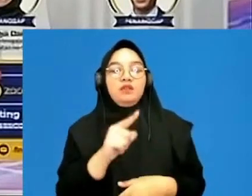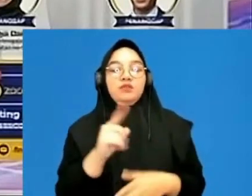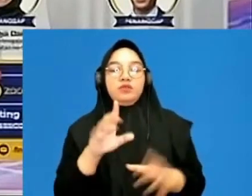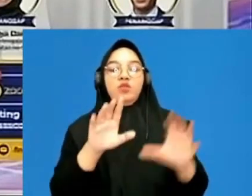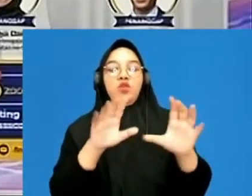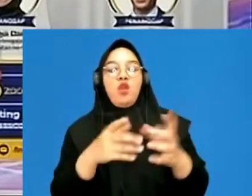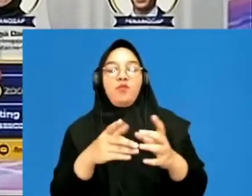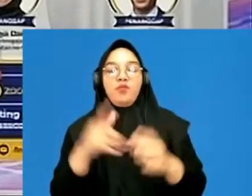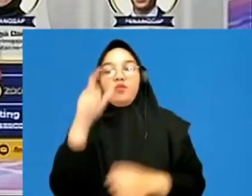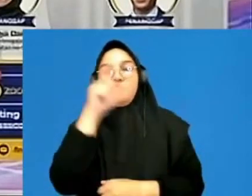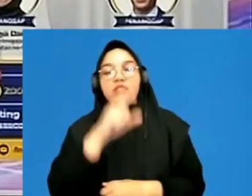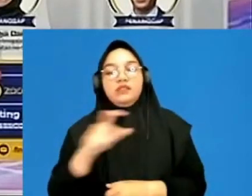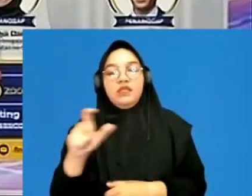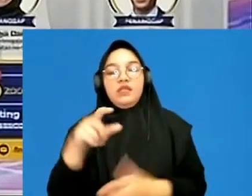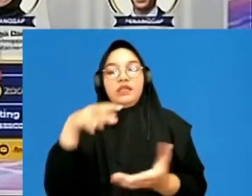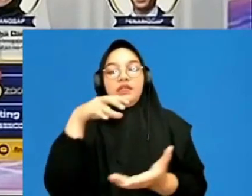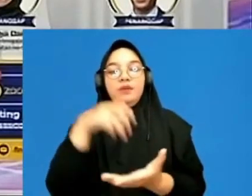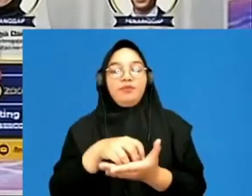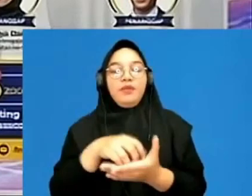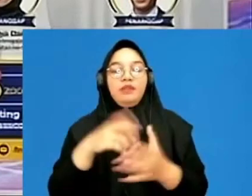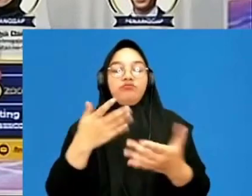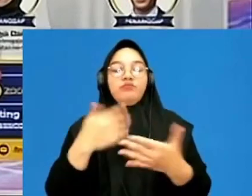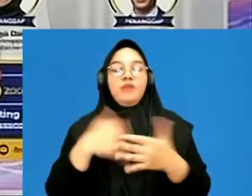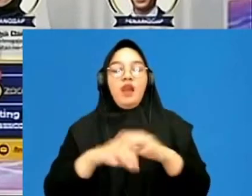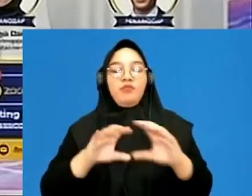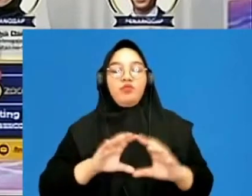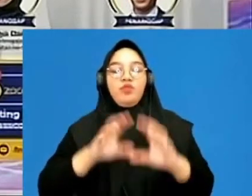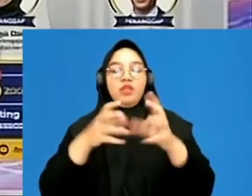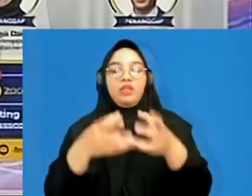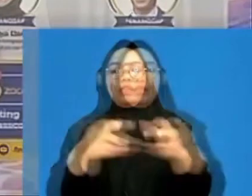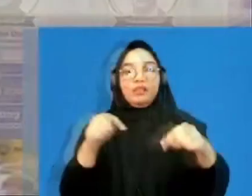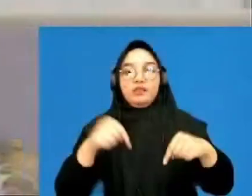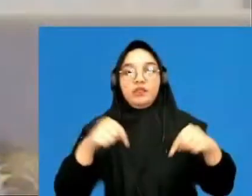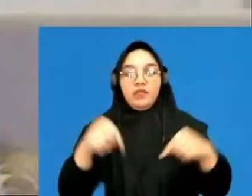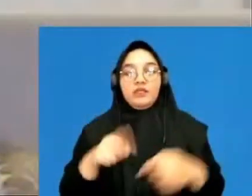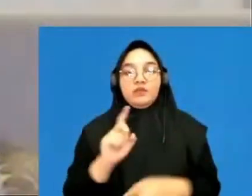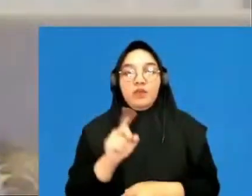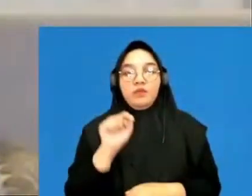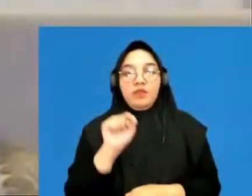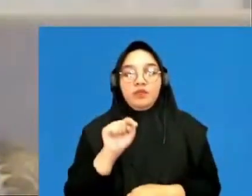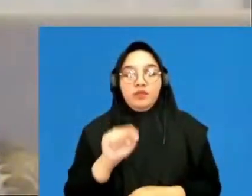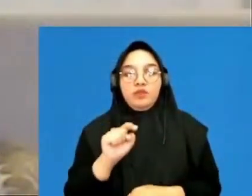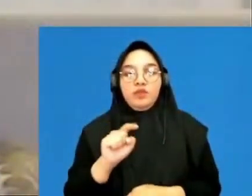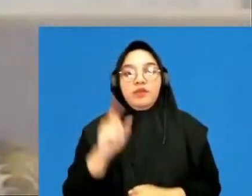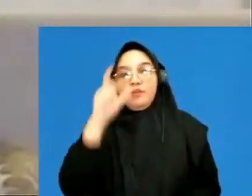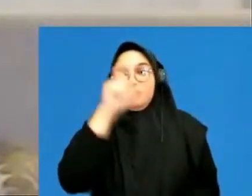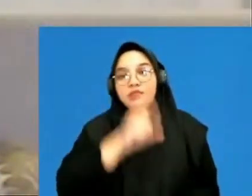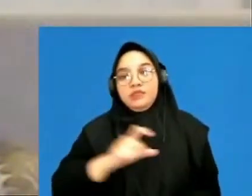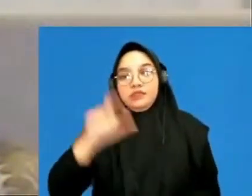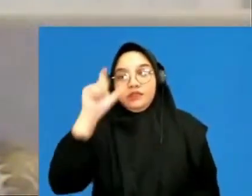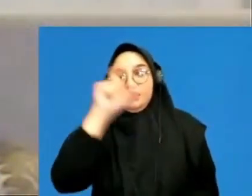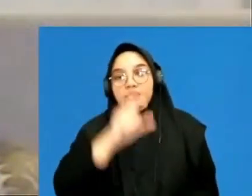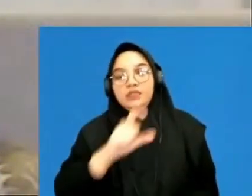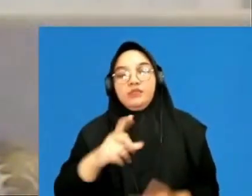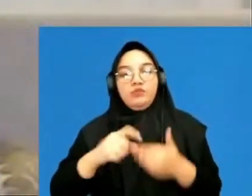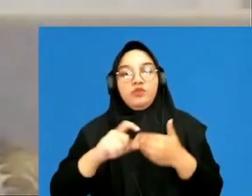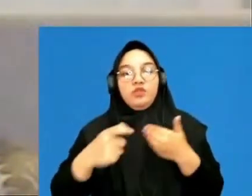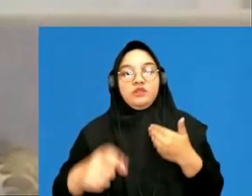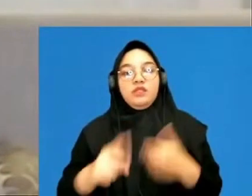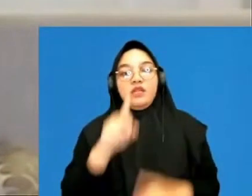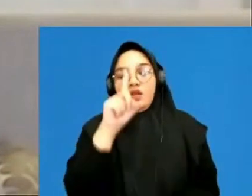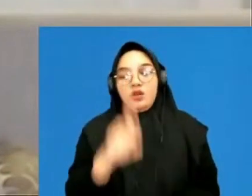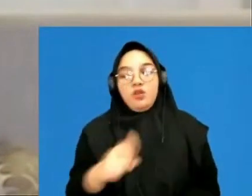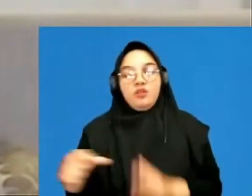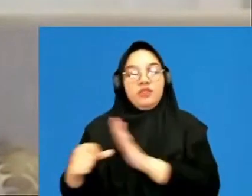sedang mencari tempatnya di dunia ini karena itu pencarian itu memang mesti